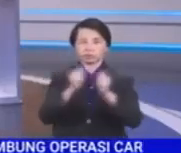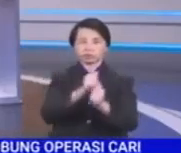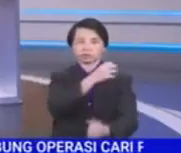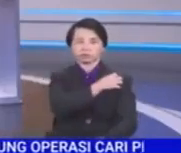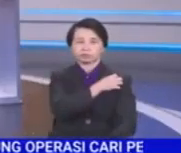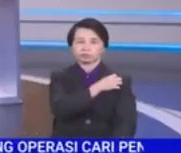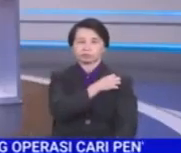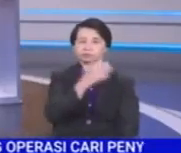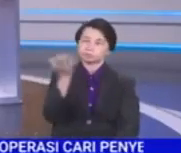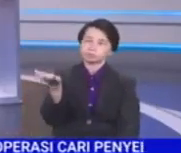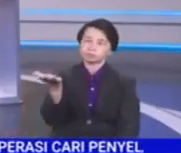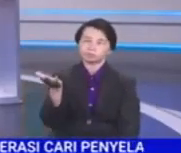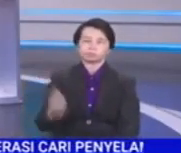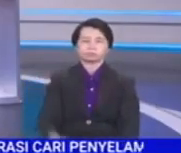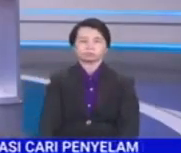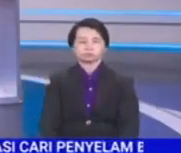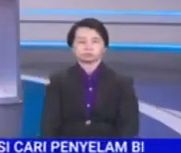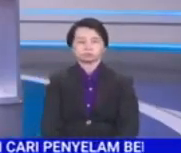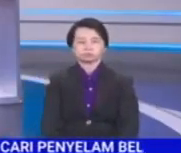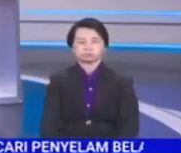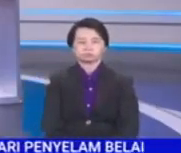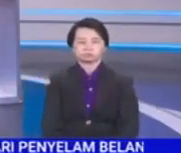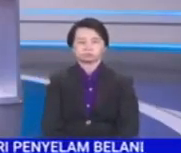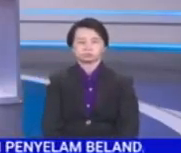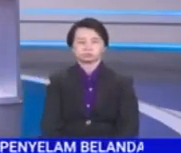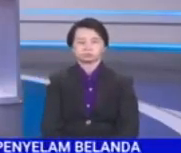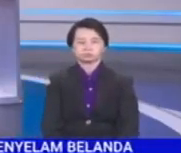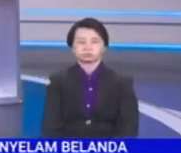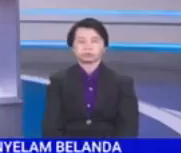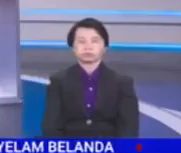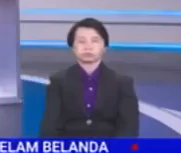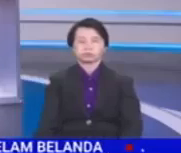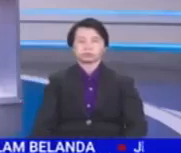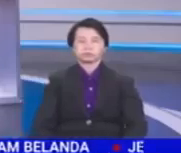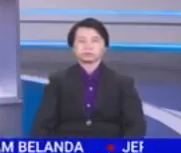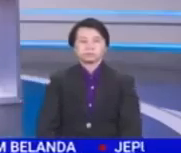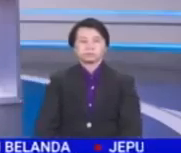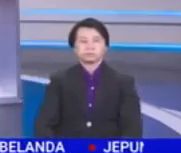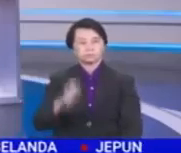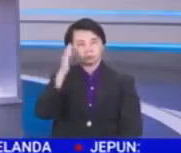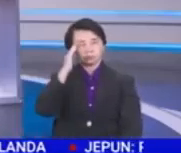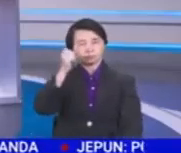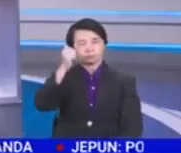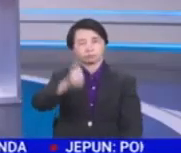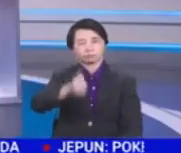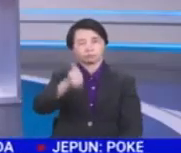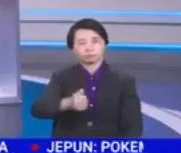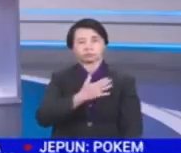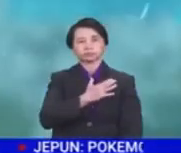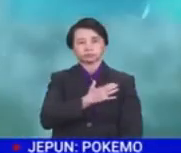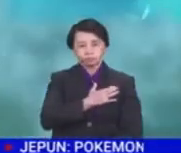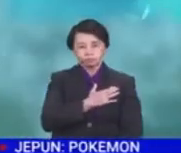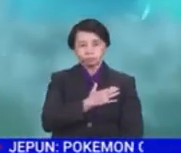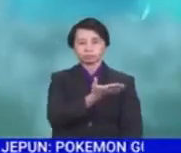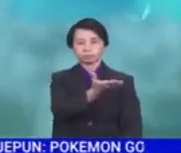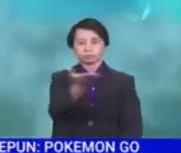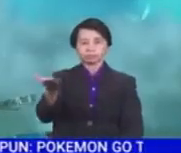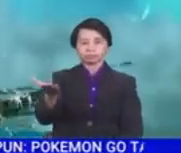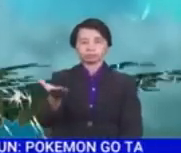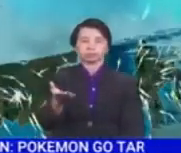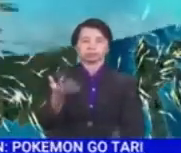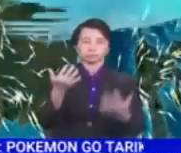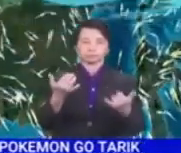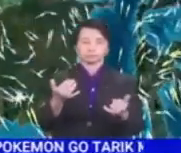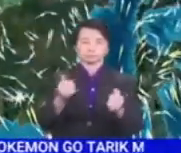pegawainya Rashidam Amirul Ashraf. Roslan, silakan. Baiklah, assalamualaikum dan salam hormat kepada semua penonton.